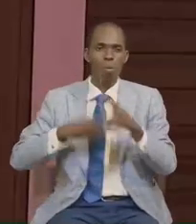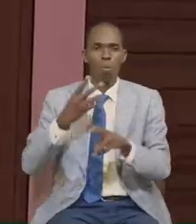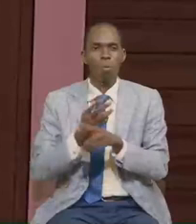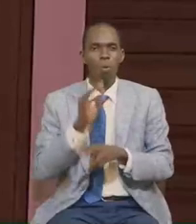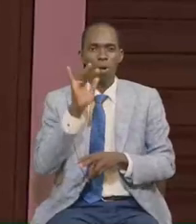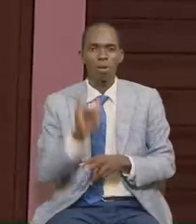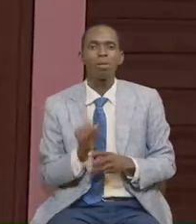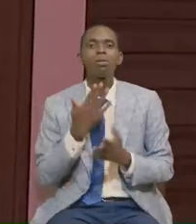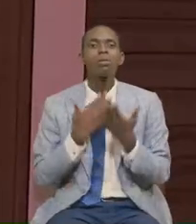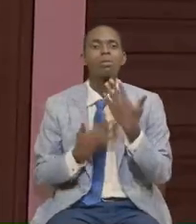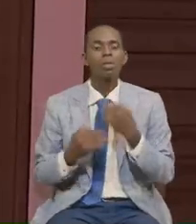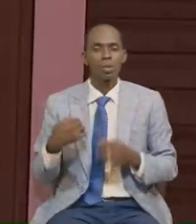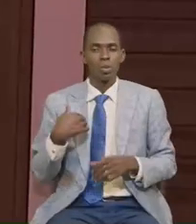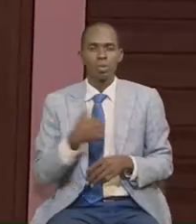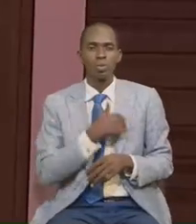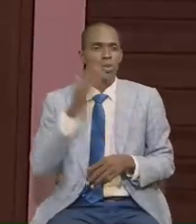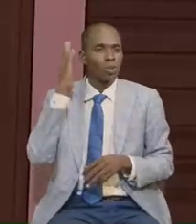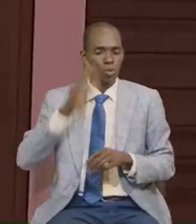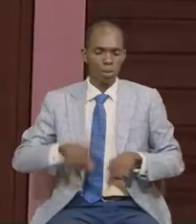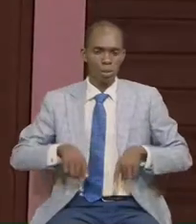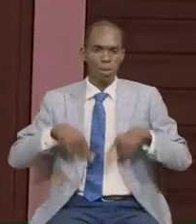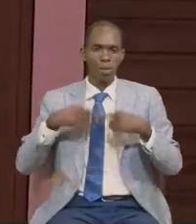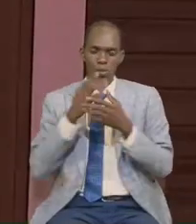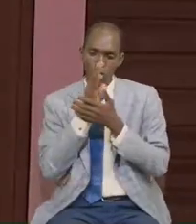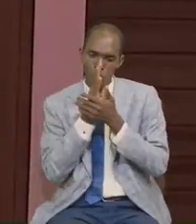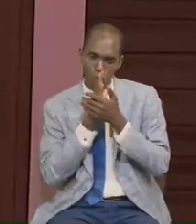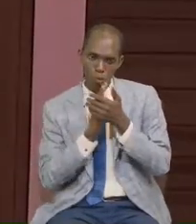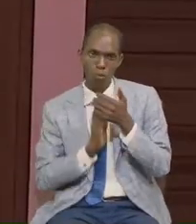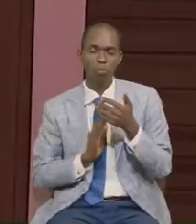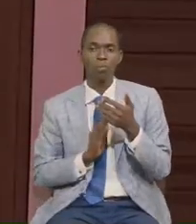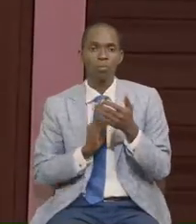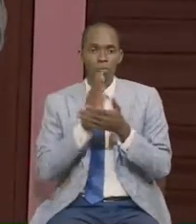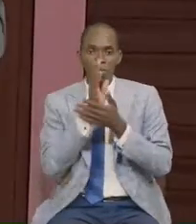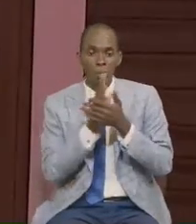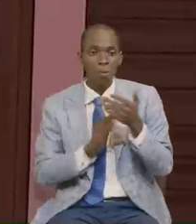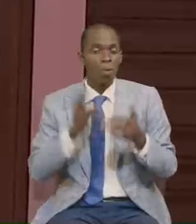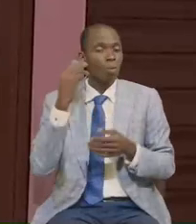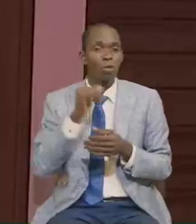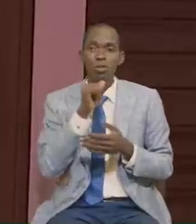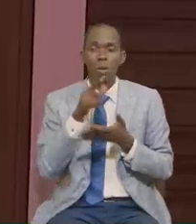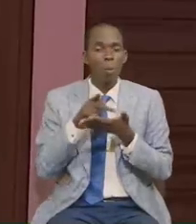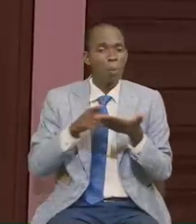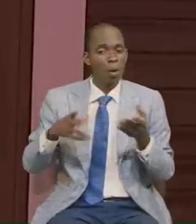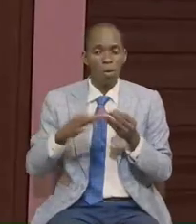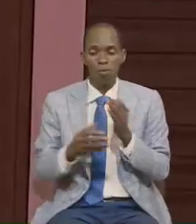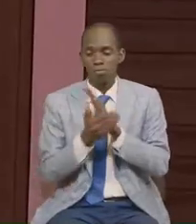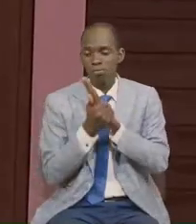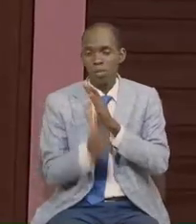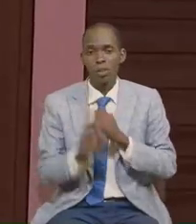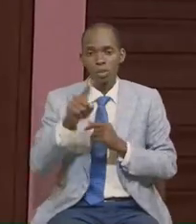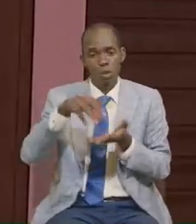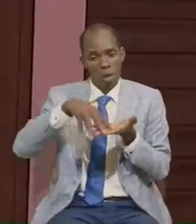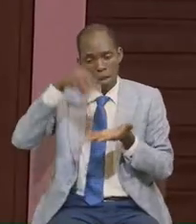vivre dans le siècle présent. Selon la sagesse, ça ne faisait pas partie des aptitudes que vous avez apprises, mais